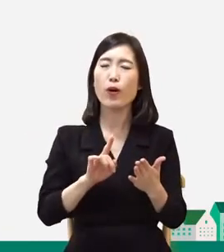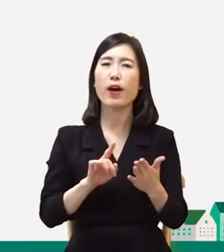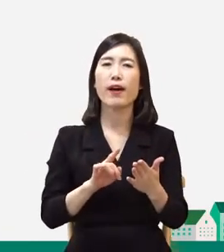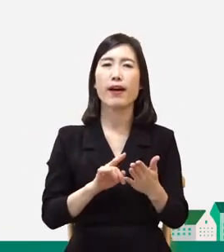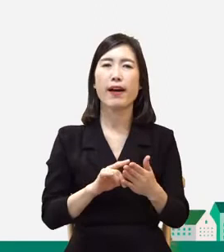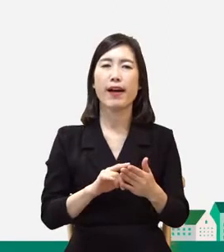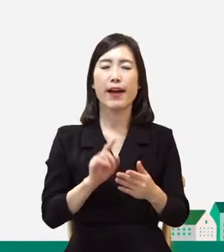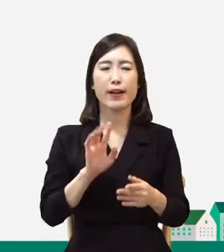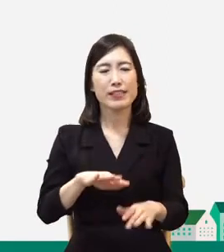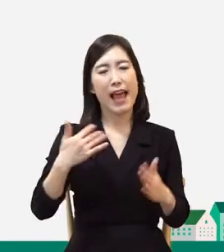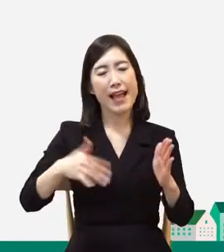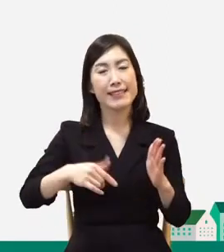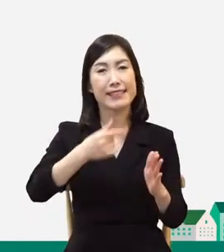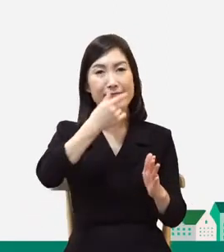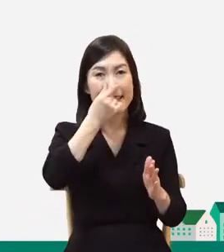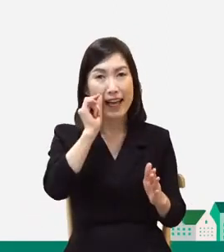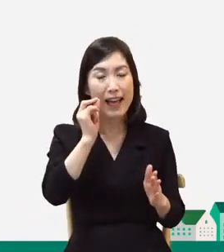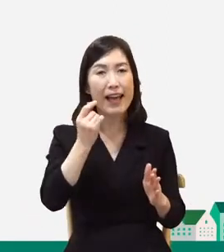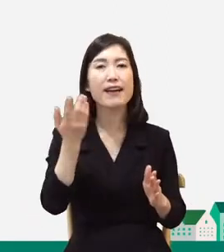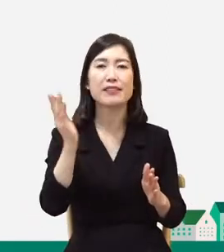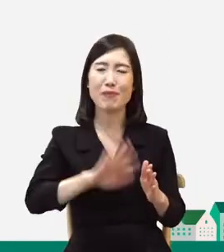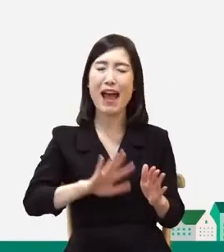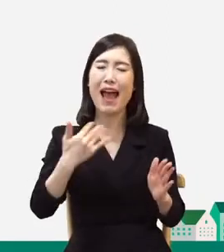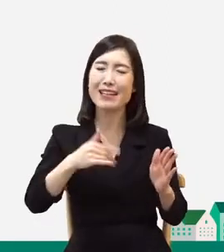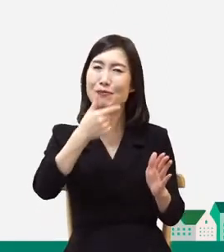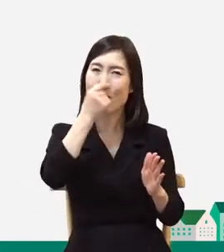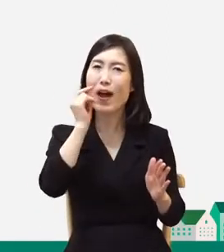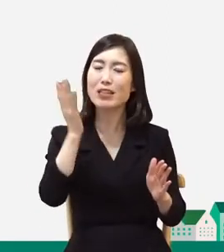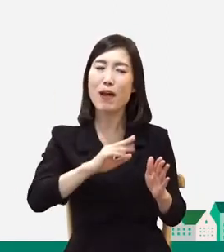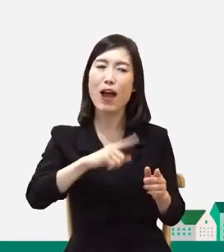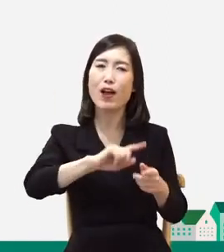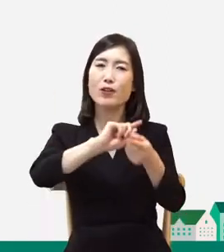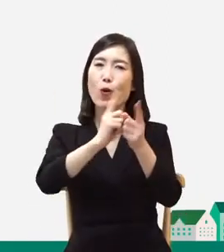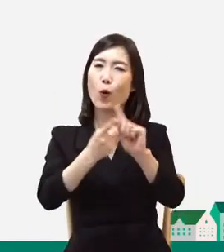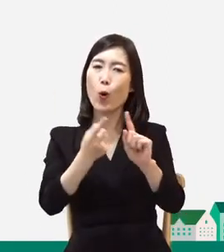미약하지만 자연적인 옹호체계가 작동을 하는데요.